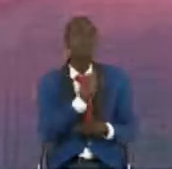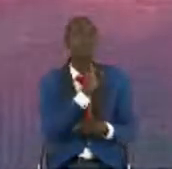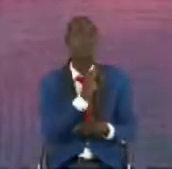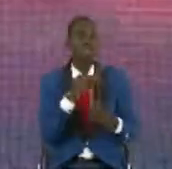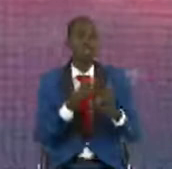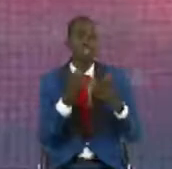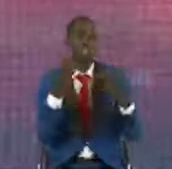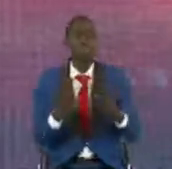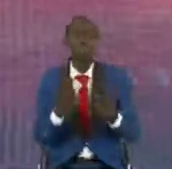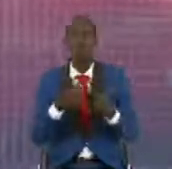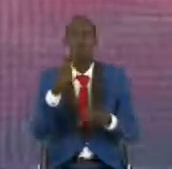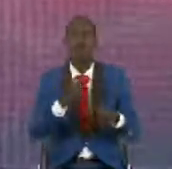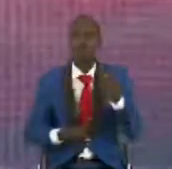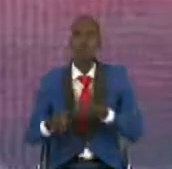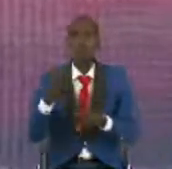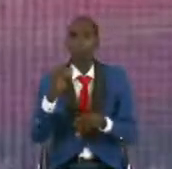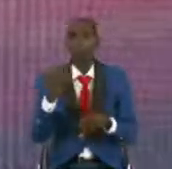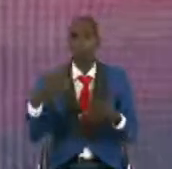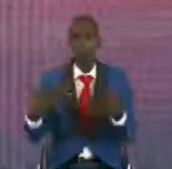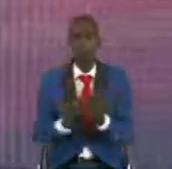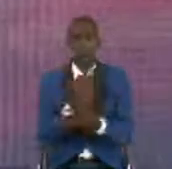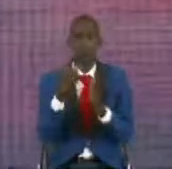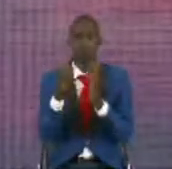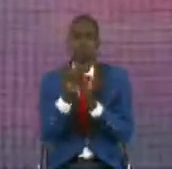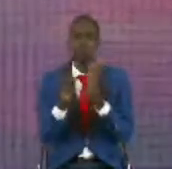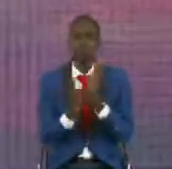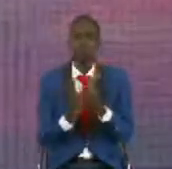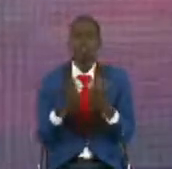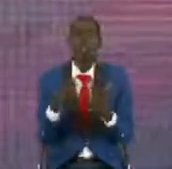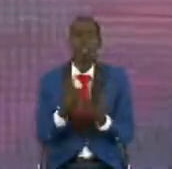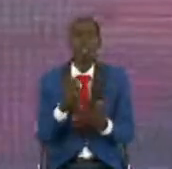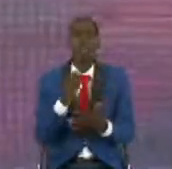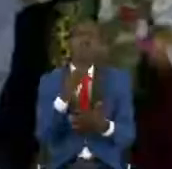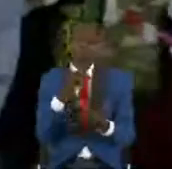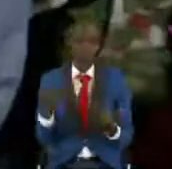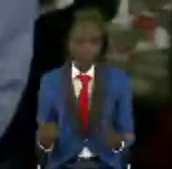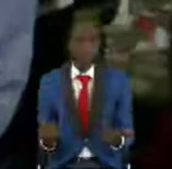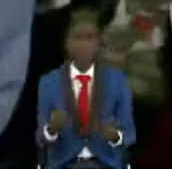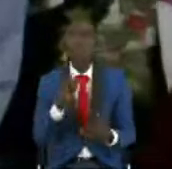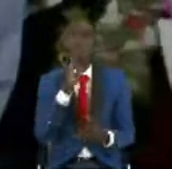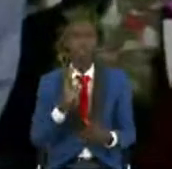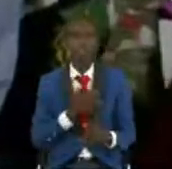arrivé aux enfants d'Israël. Cela est arrivé aux gens du Nouveau Testament. Voici notre tour.